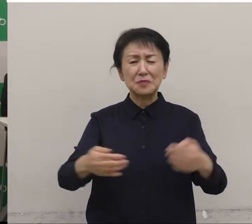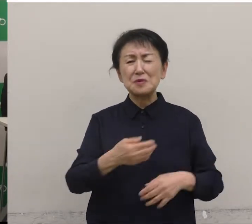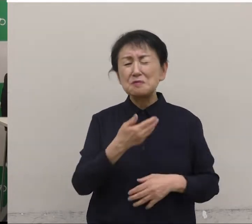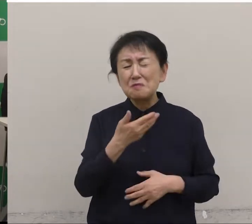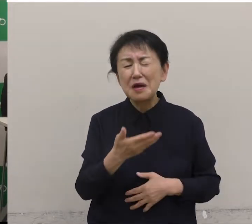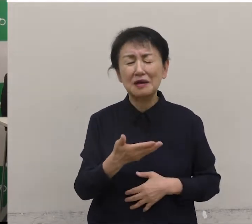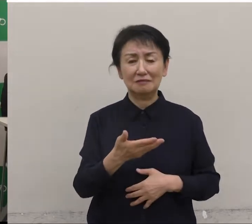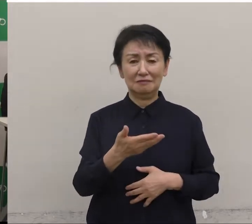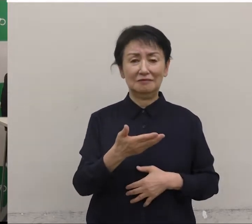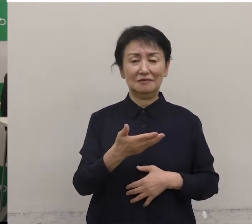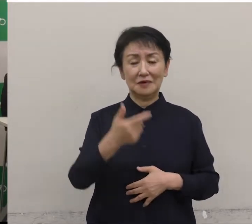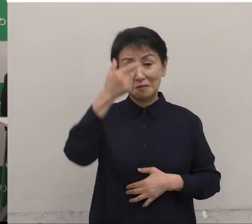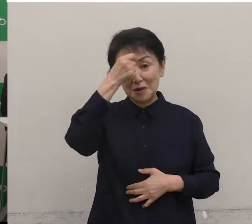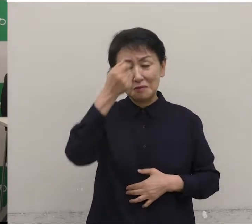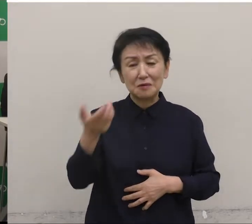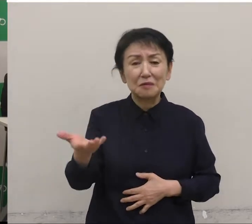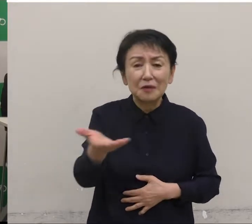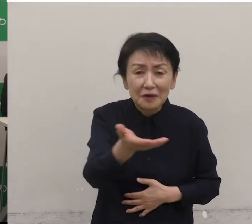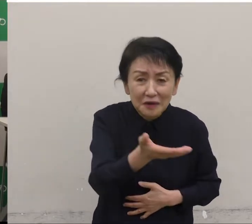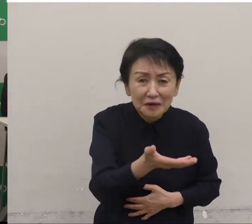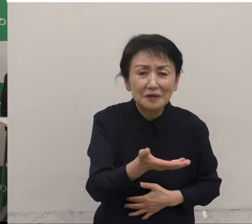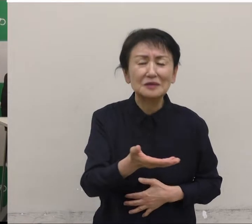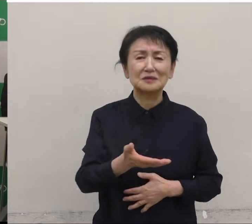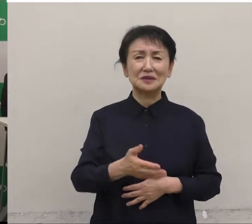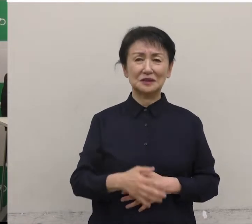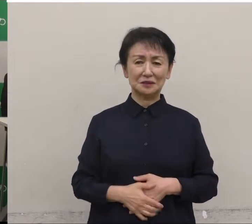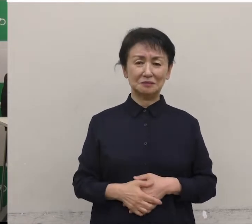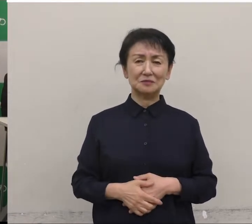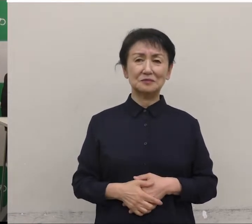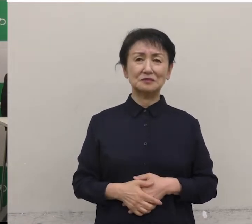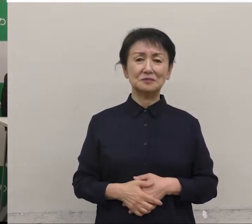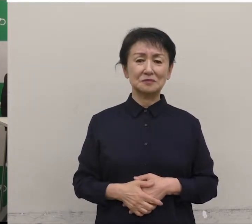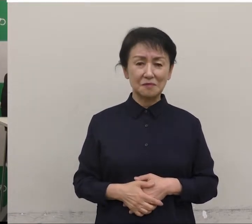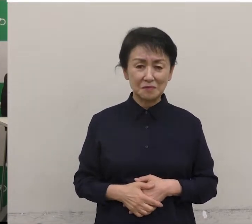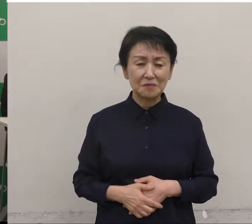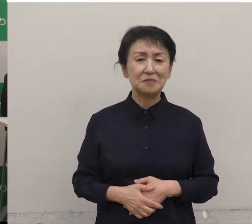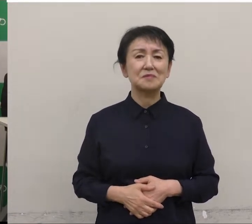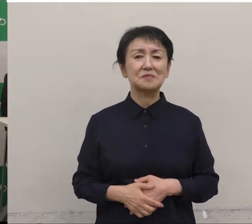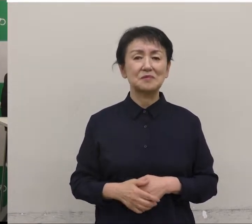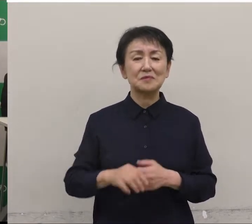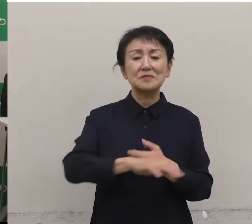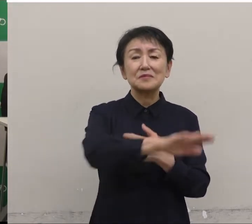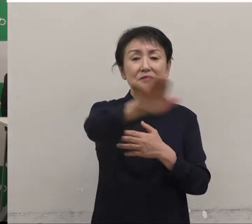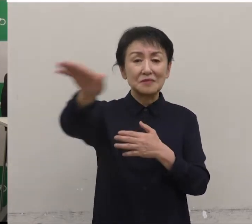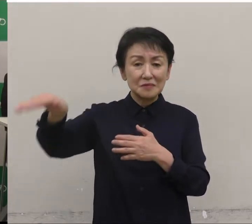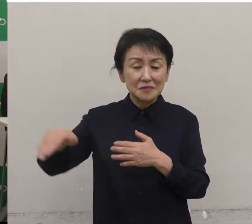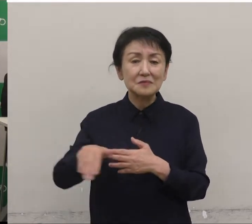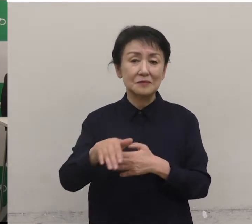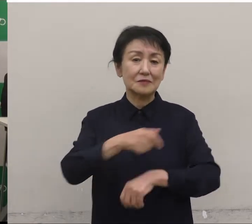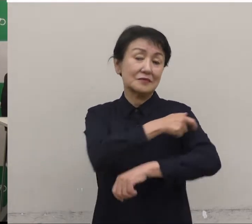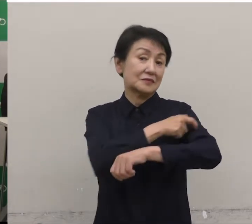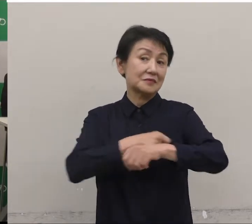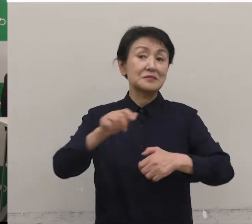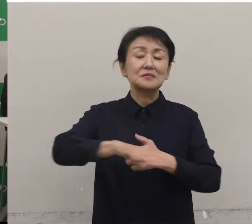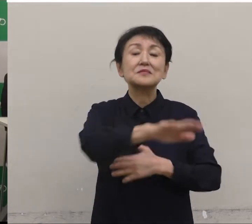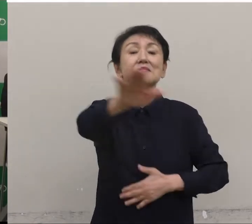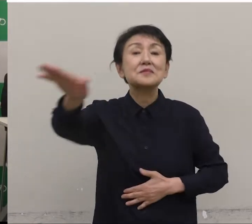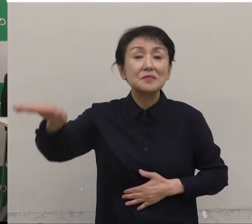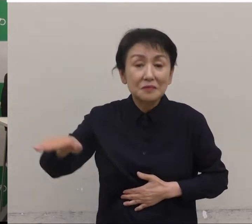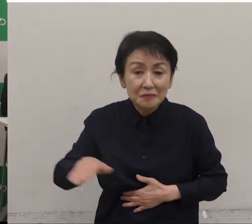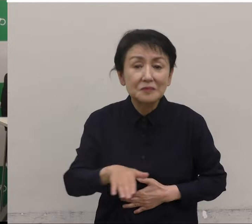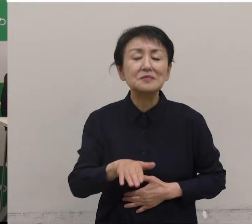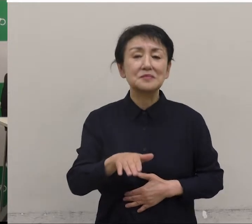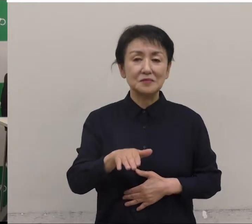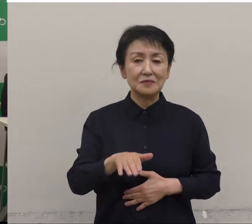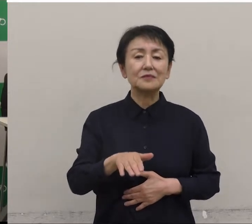ました。記者の皆様におかれましては、各メディアにおきまして市の対応状況や、応急給水の